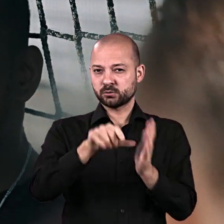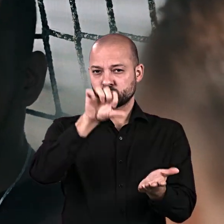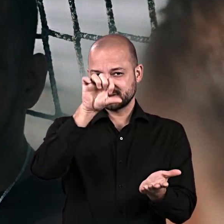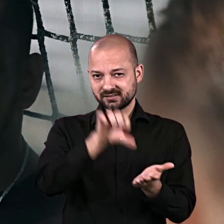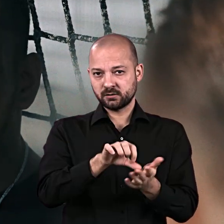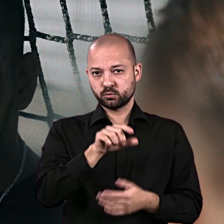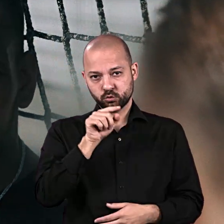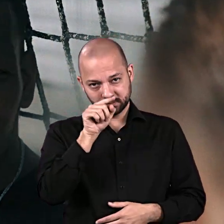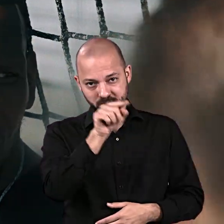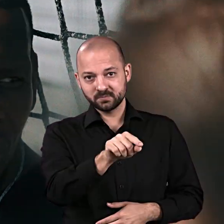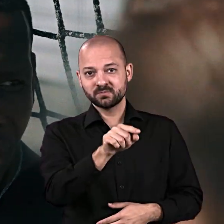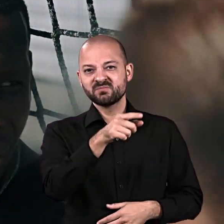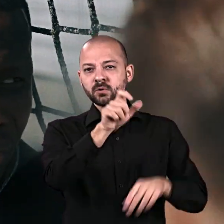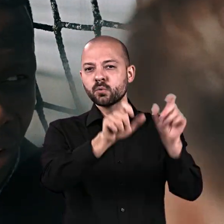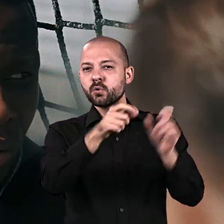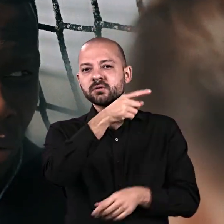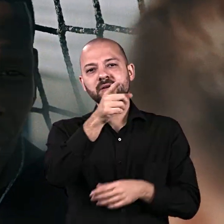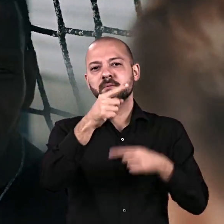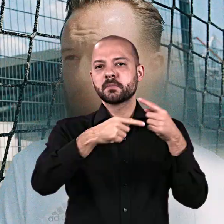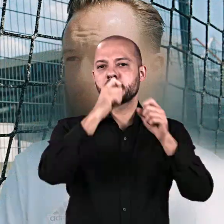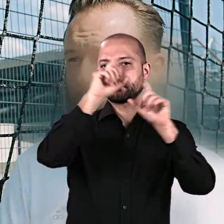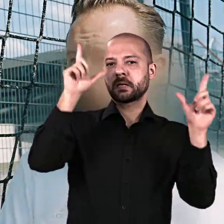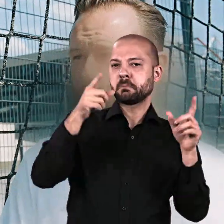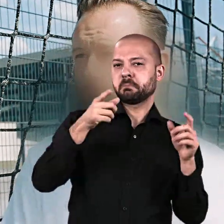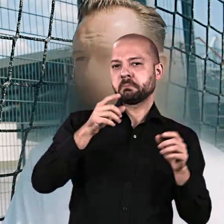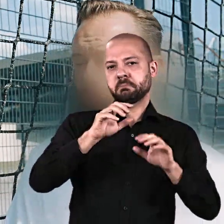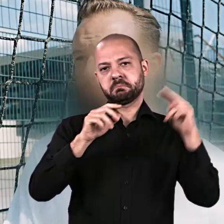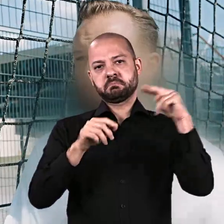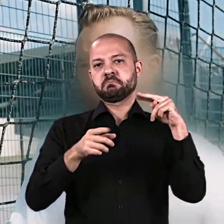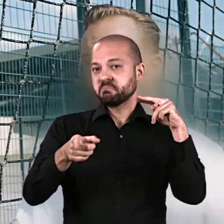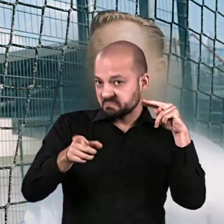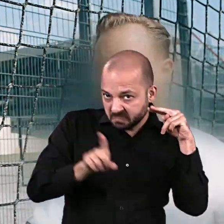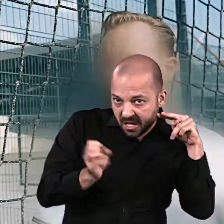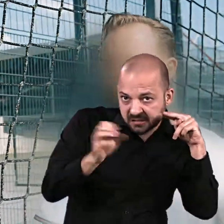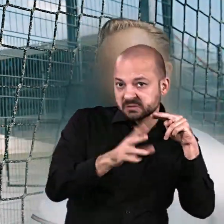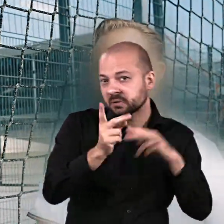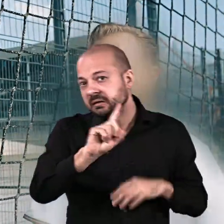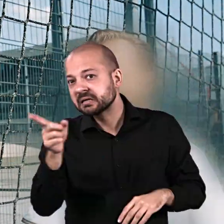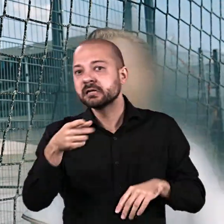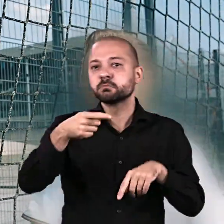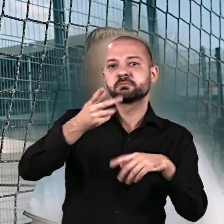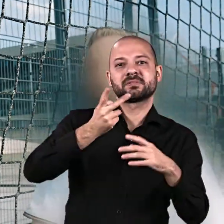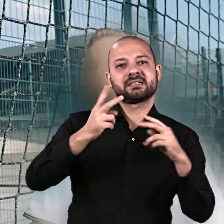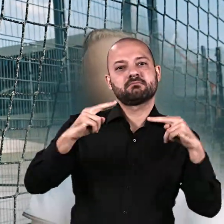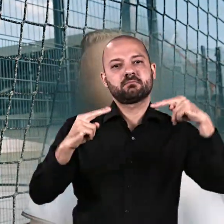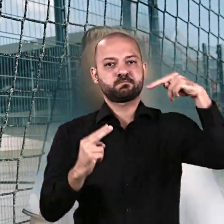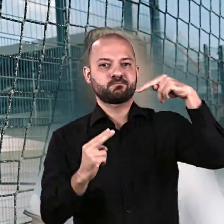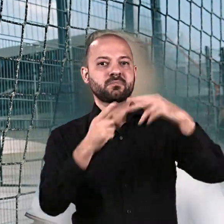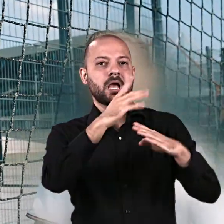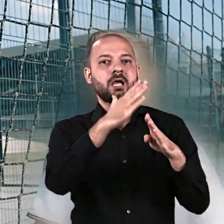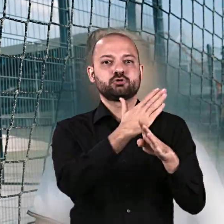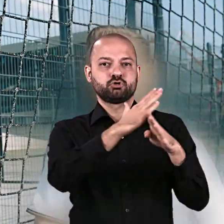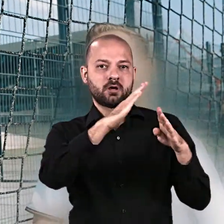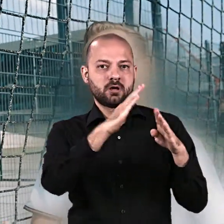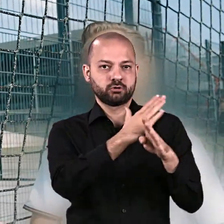Das Nachwuchsleistungszentrum sind Leute, die da sind und die wissen besser als dir, ob du